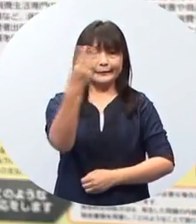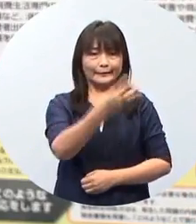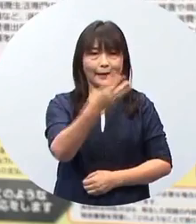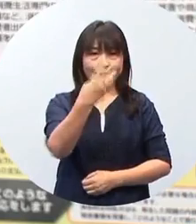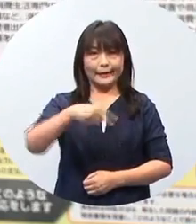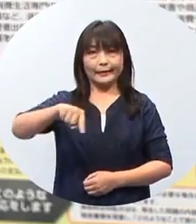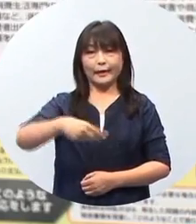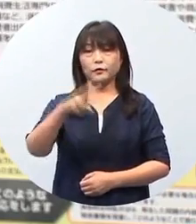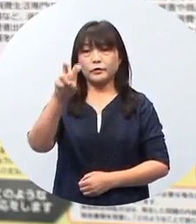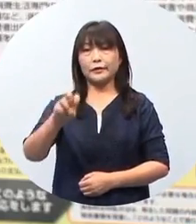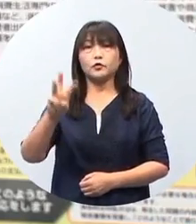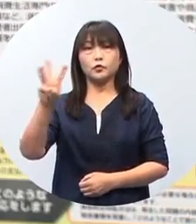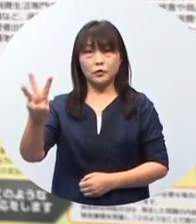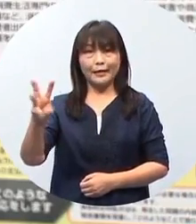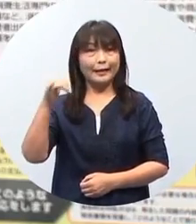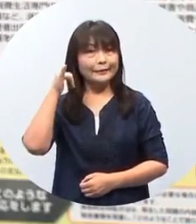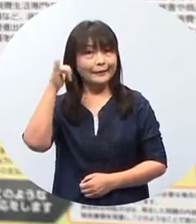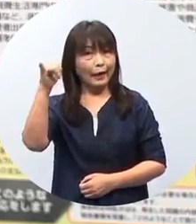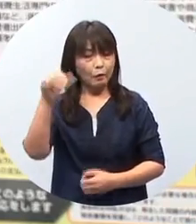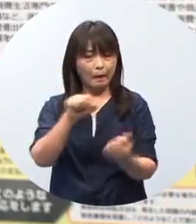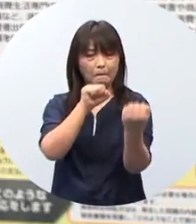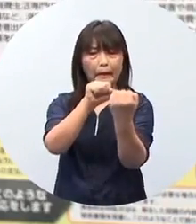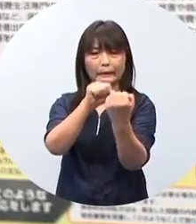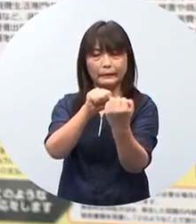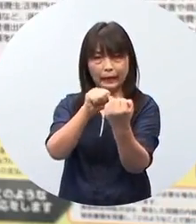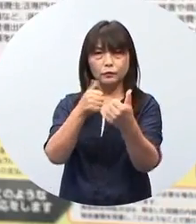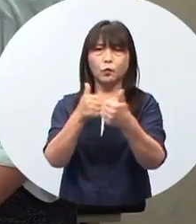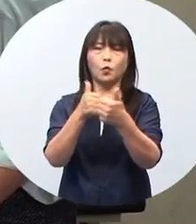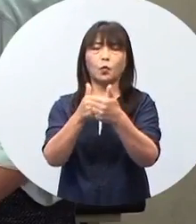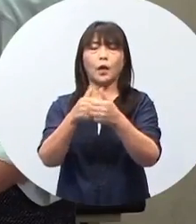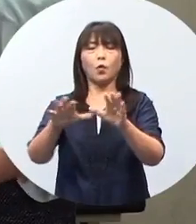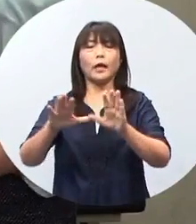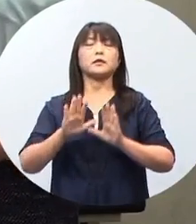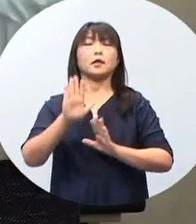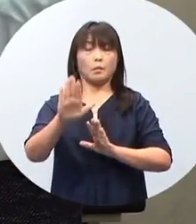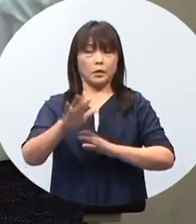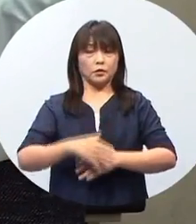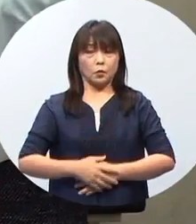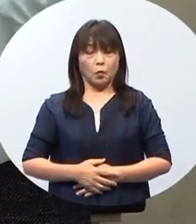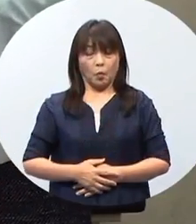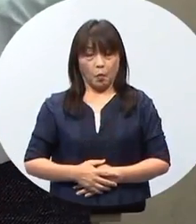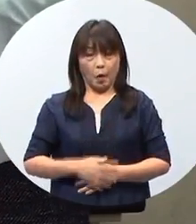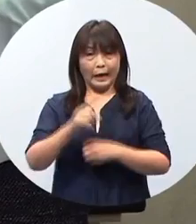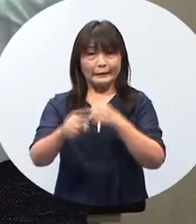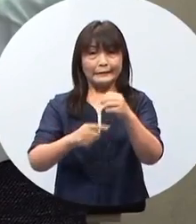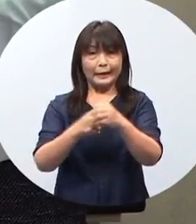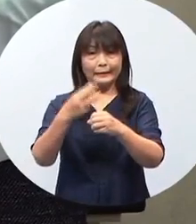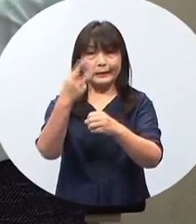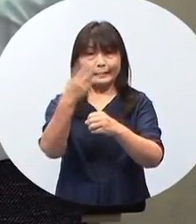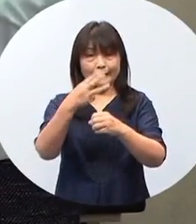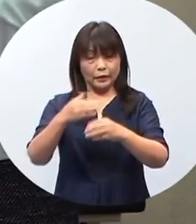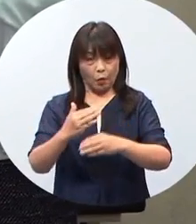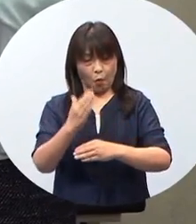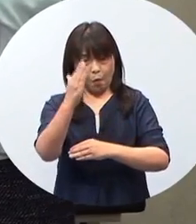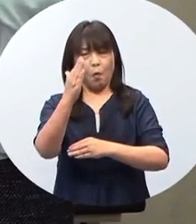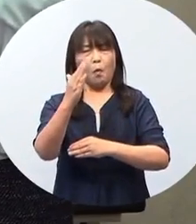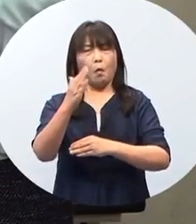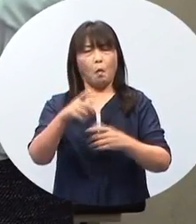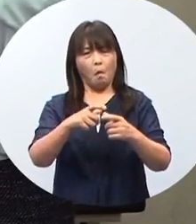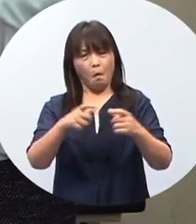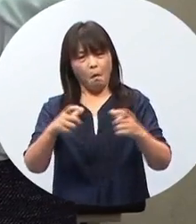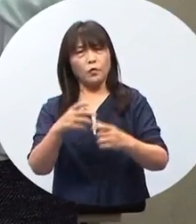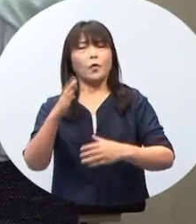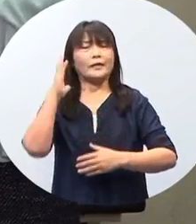件、電話ですとか面談で相談を受け付けています。 1年間で3000件以上というのはかなりの数ですよ